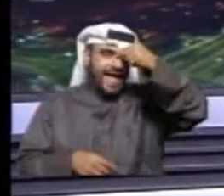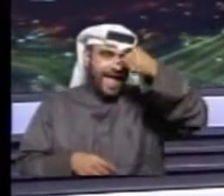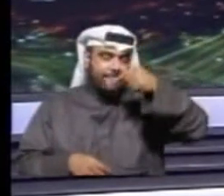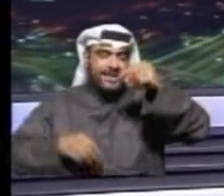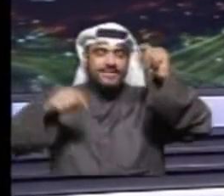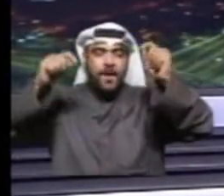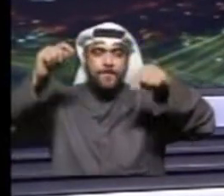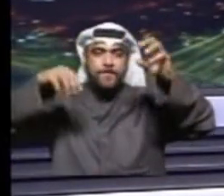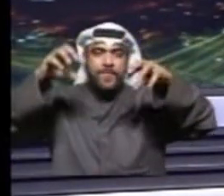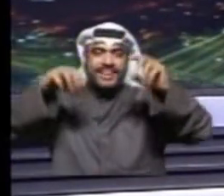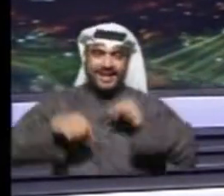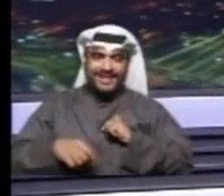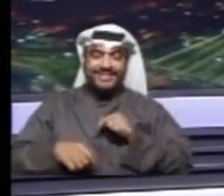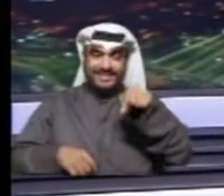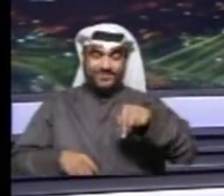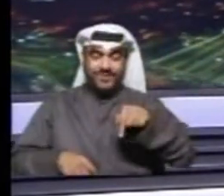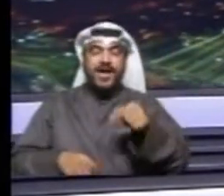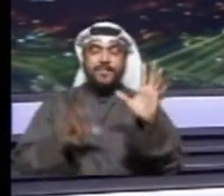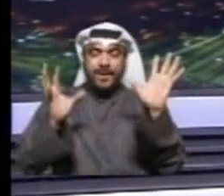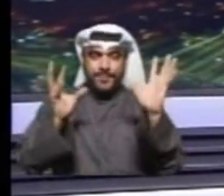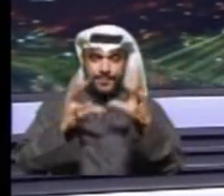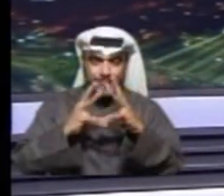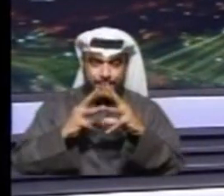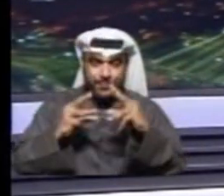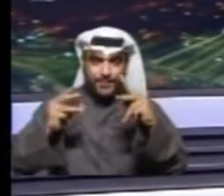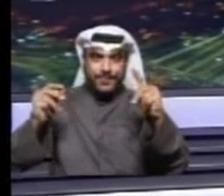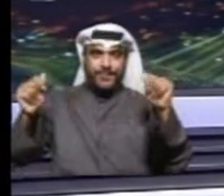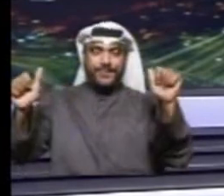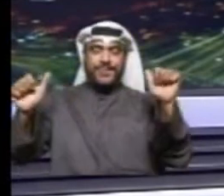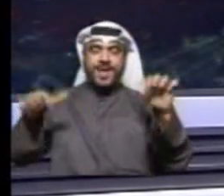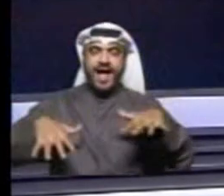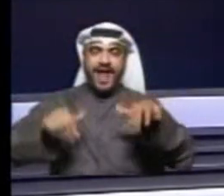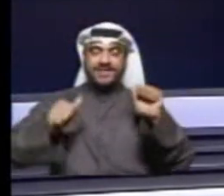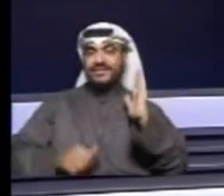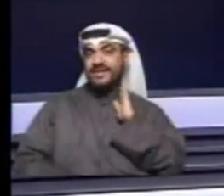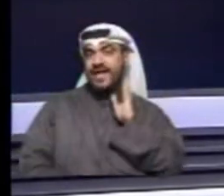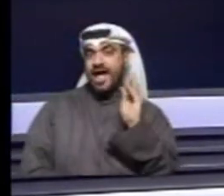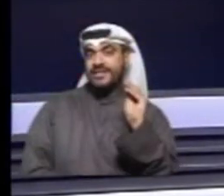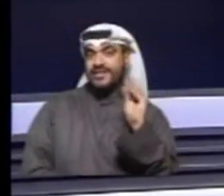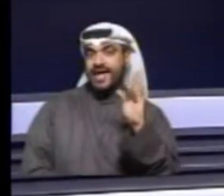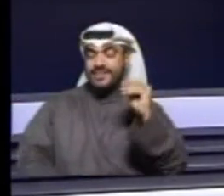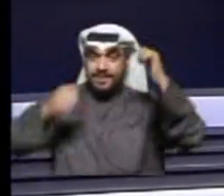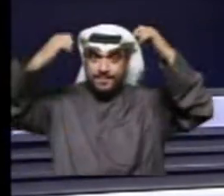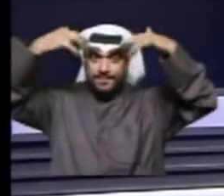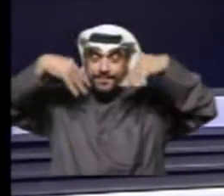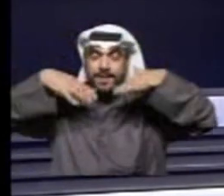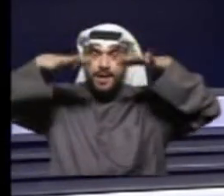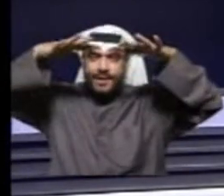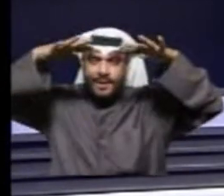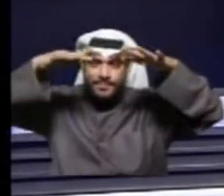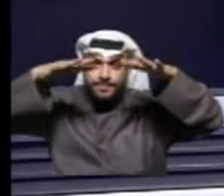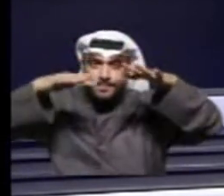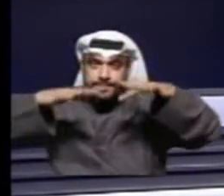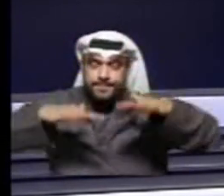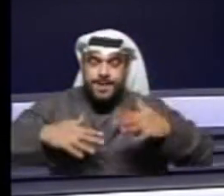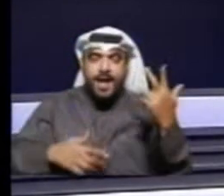رعدية اليوم وأيضا يوم الغد، وراح تتراجع تدريجيا مساء يوم الغد. أيضا ارتفاع نسب الرطوبة راح يتسبب في تراجع الرؤية الأفقية، وحاليا الرؤية